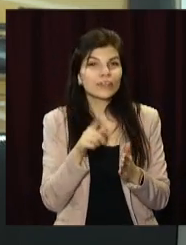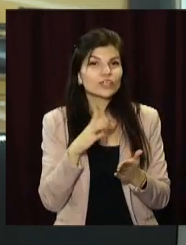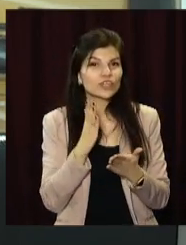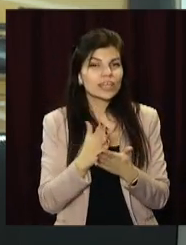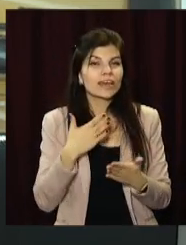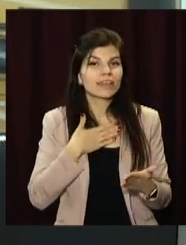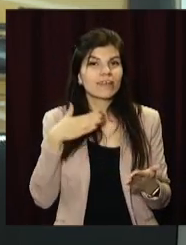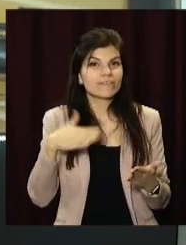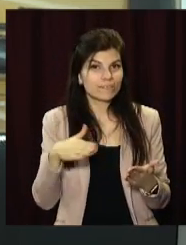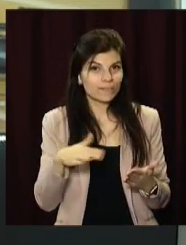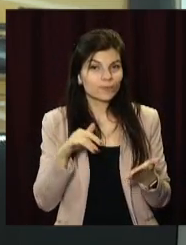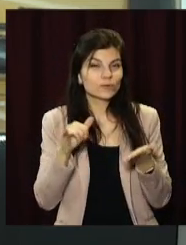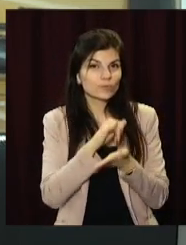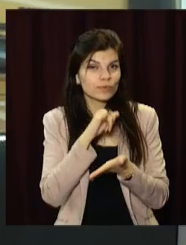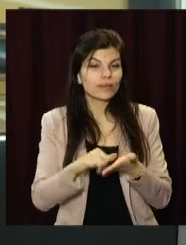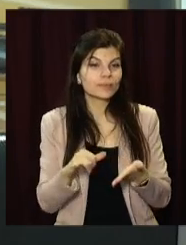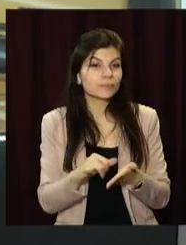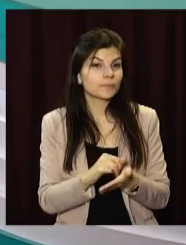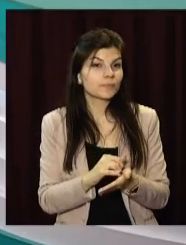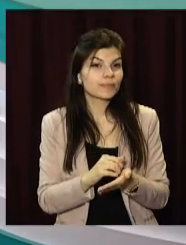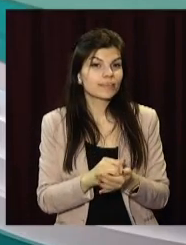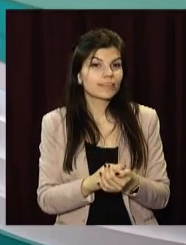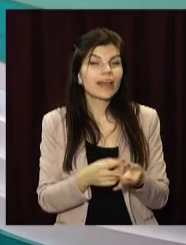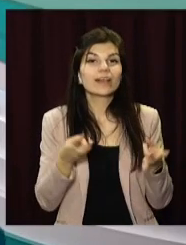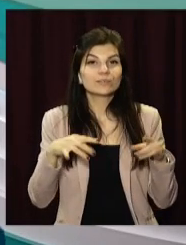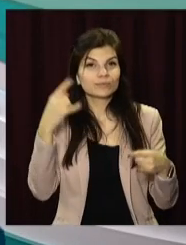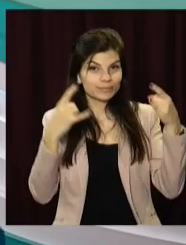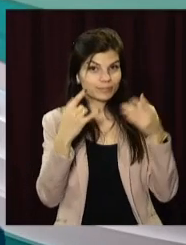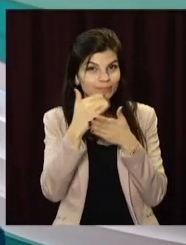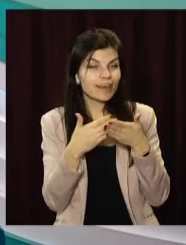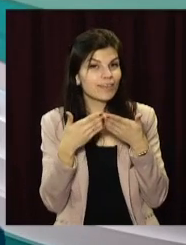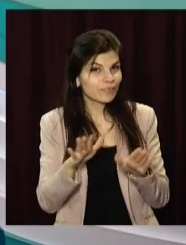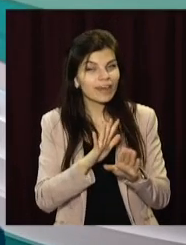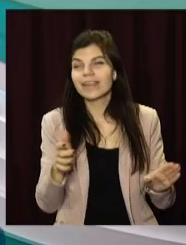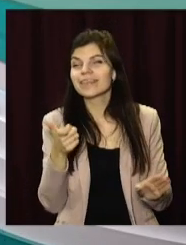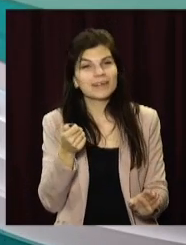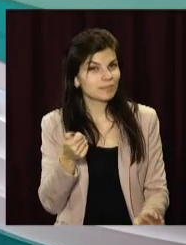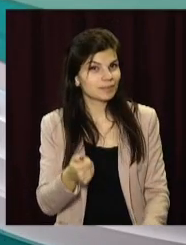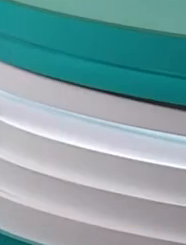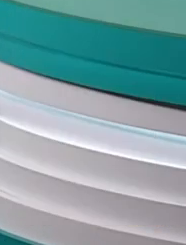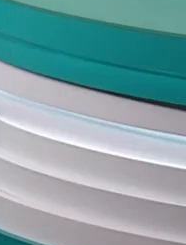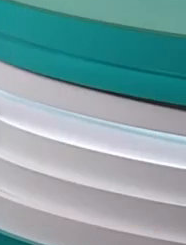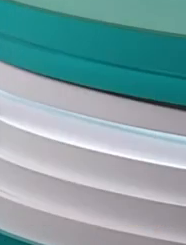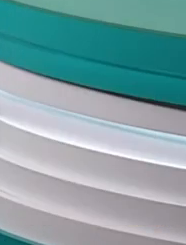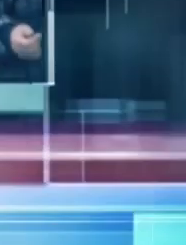соціальних мережах та на нашому YouTube-каналі. Залишайтесь відкритим і не перемикайте.